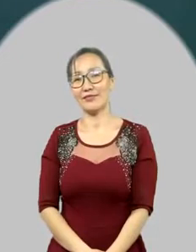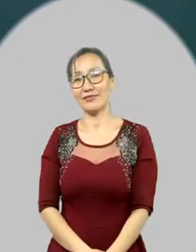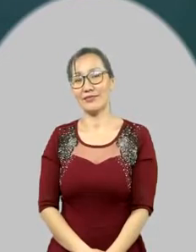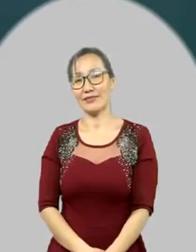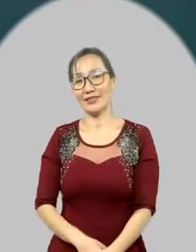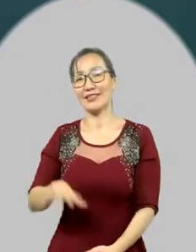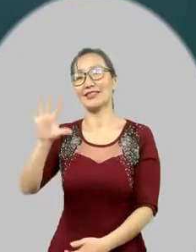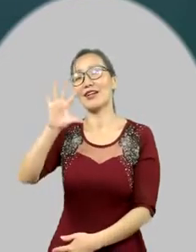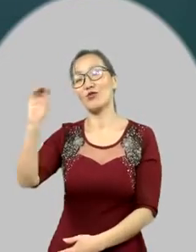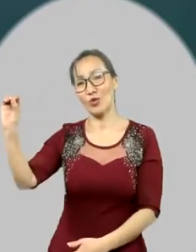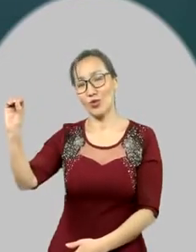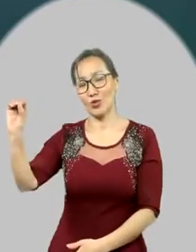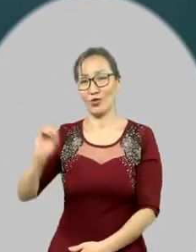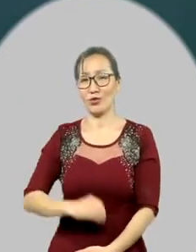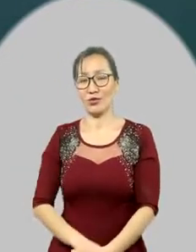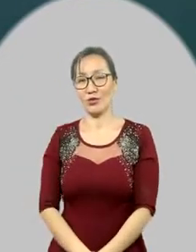Ингээд 500.